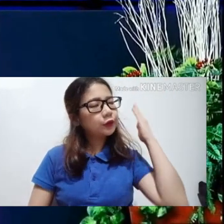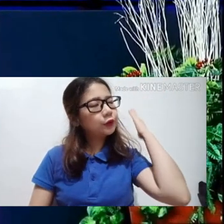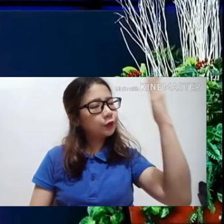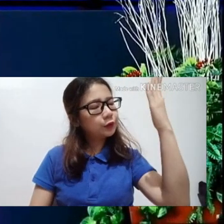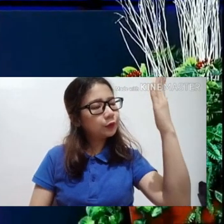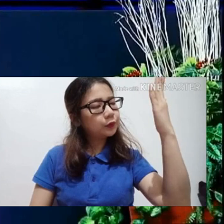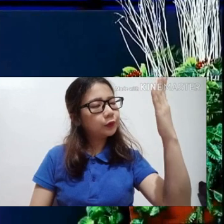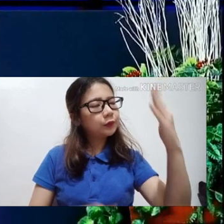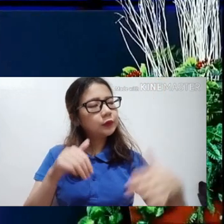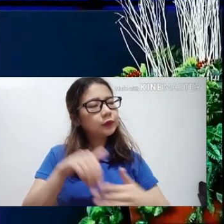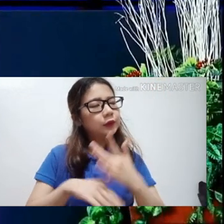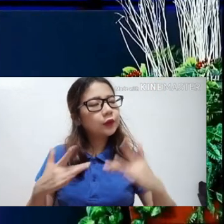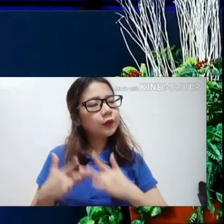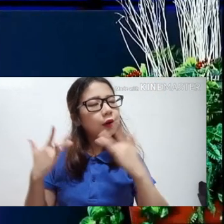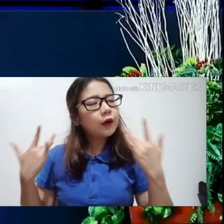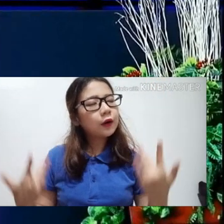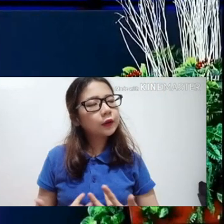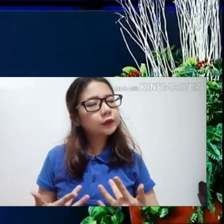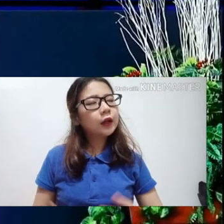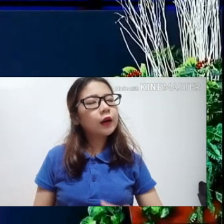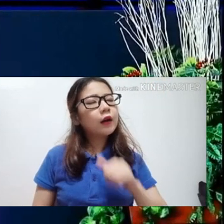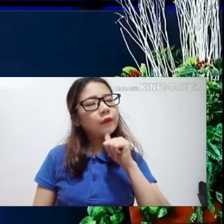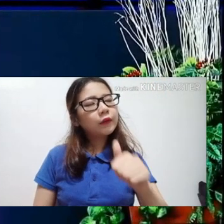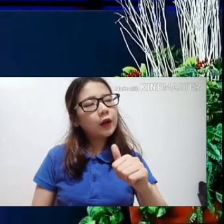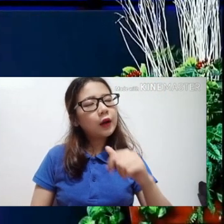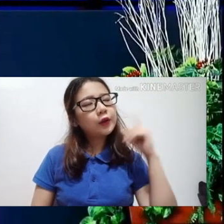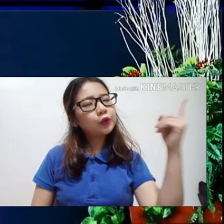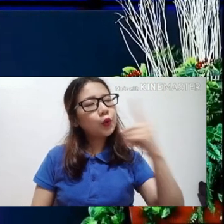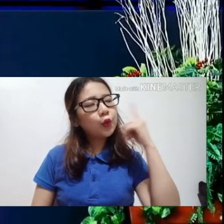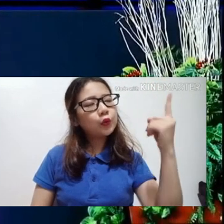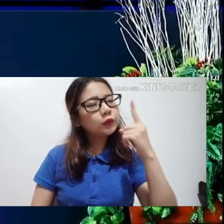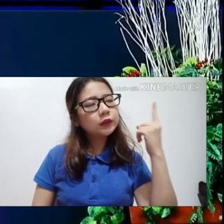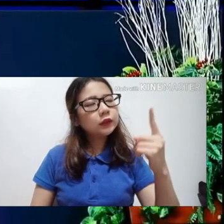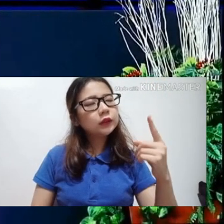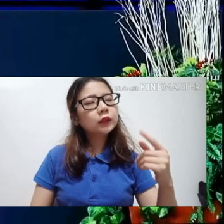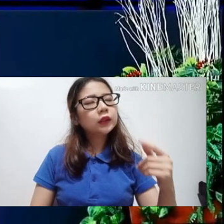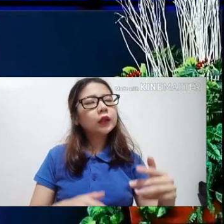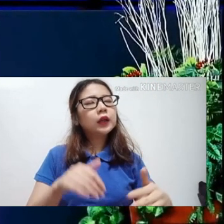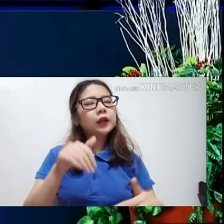kalooban. Na sila, Panginoon, ay hindi lamang makinig, Panginoon,